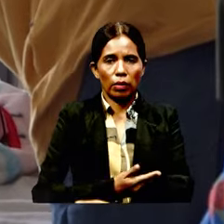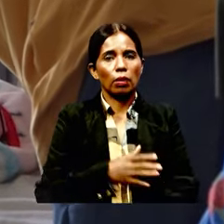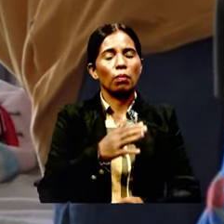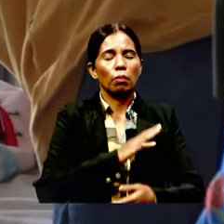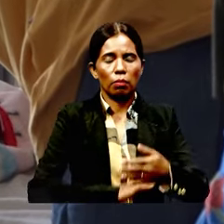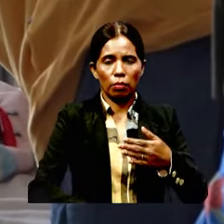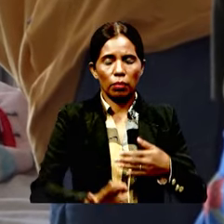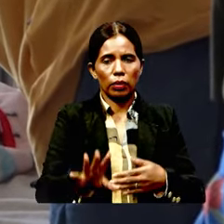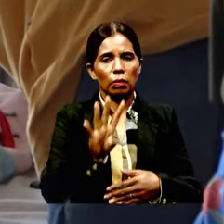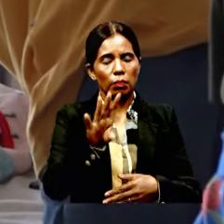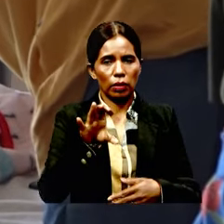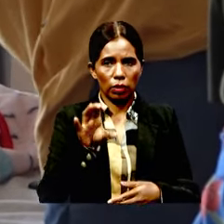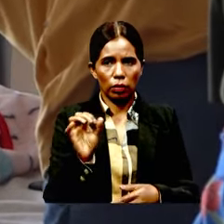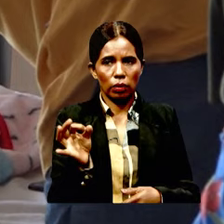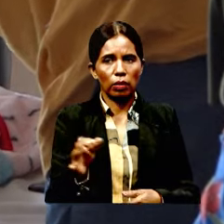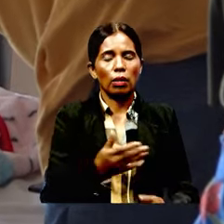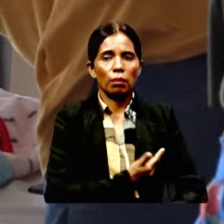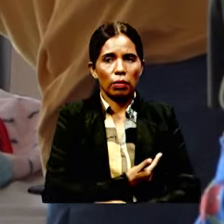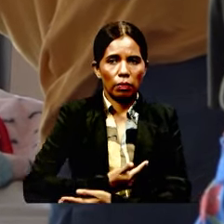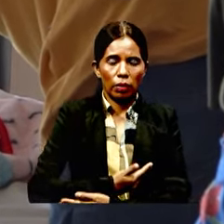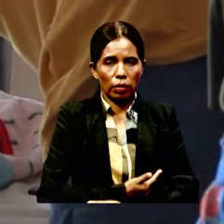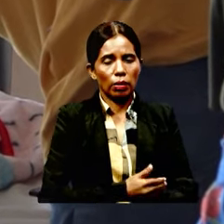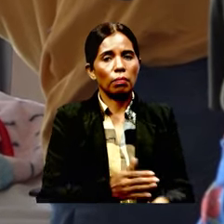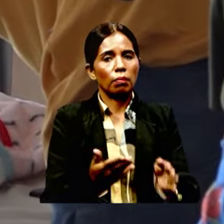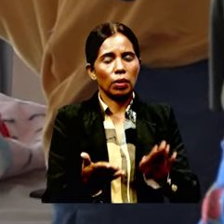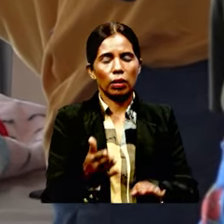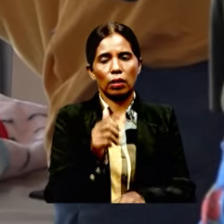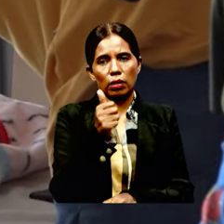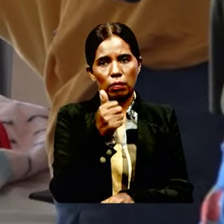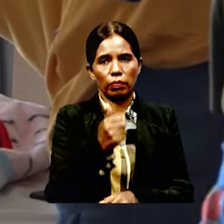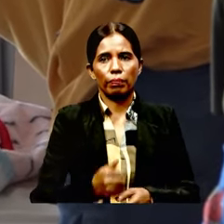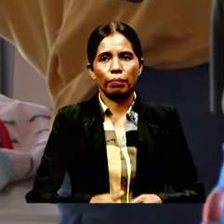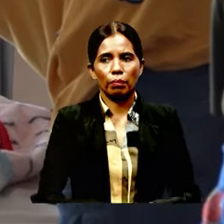no bebe nebe mate na insanolu. Celina Lopes, Dilma Suzeti, GMN.